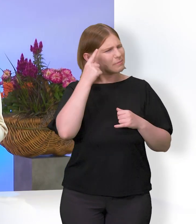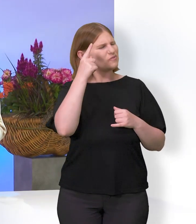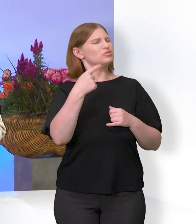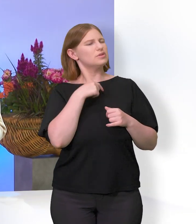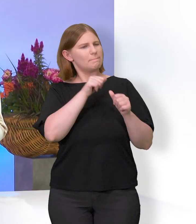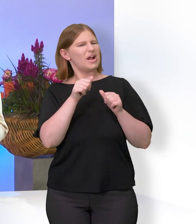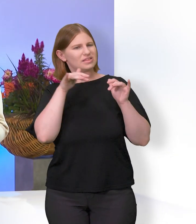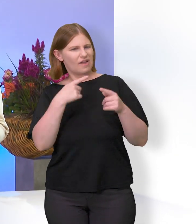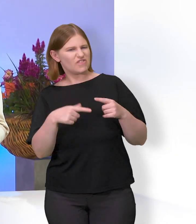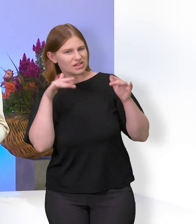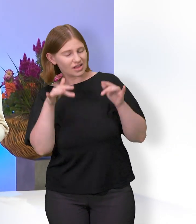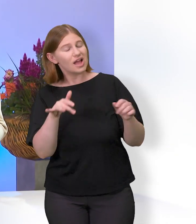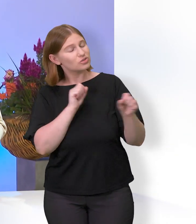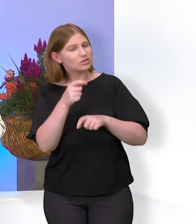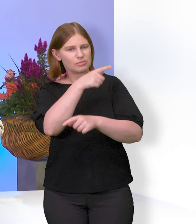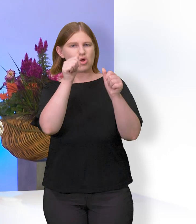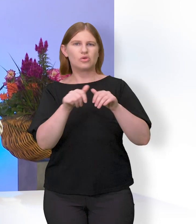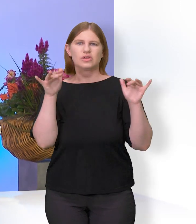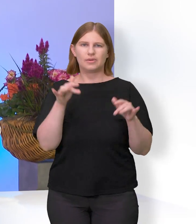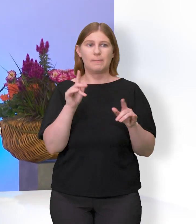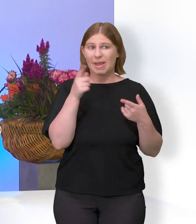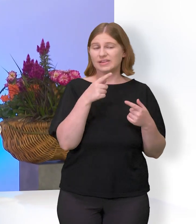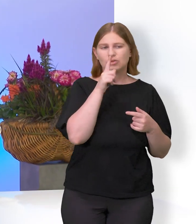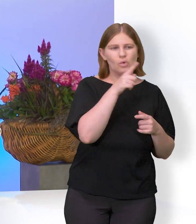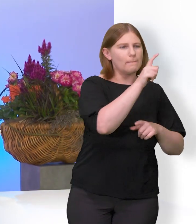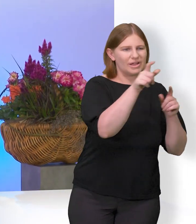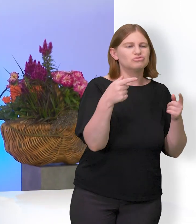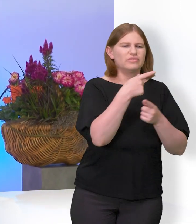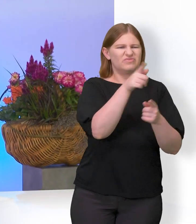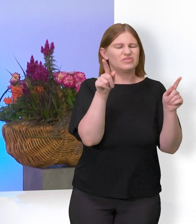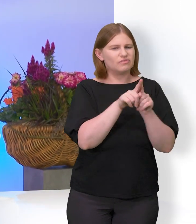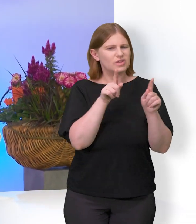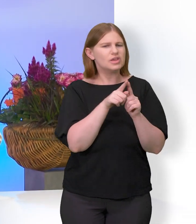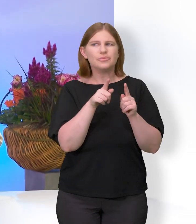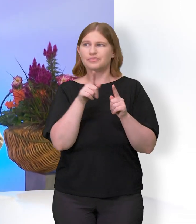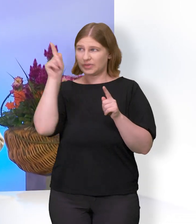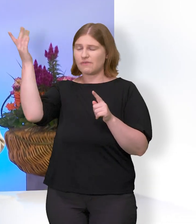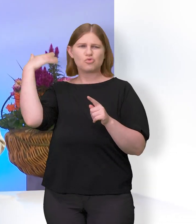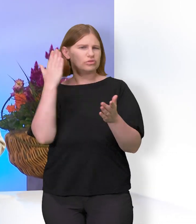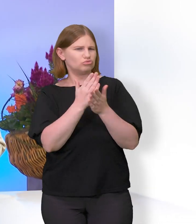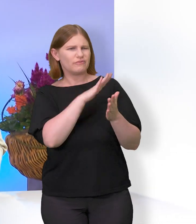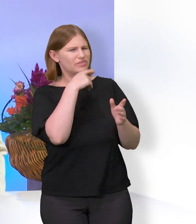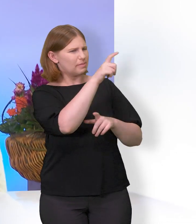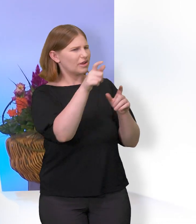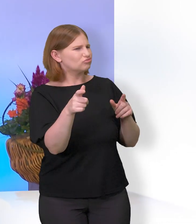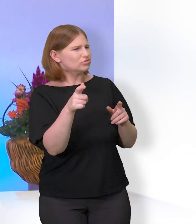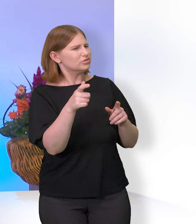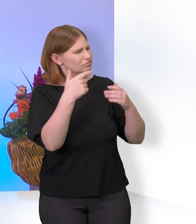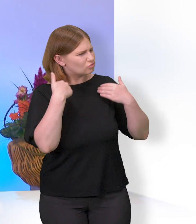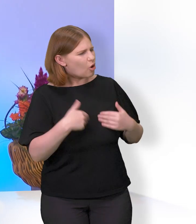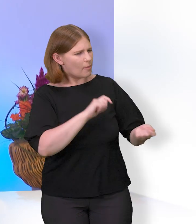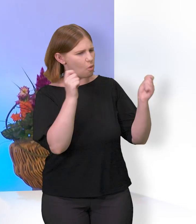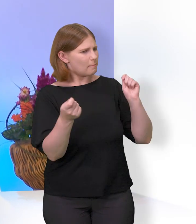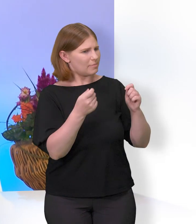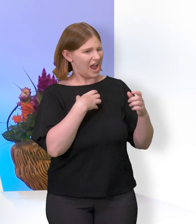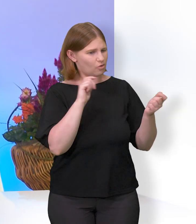war. Und ich spreche nicht nur von den Menschen, die er körperlich wieder gesund gemacht hat. Da ist die Frau am